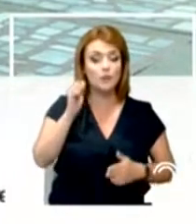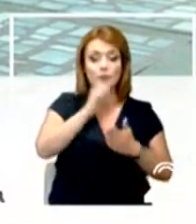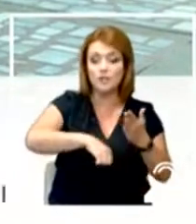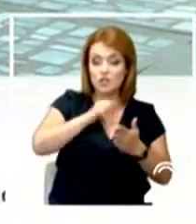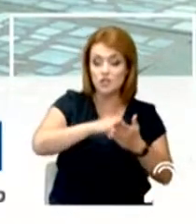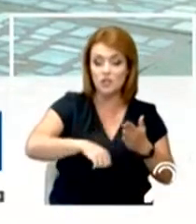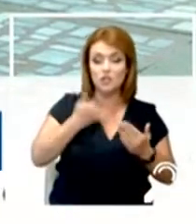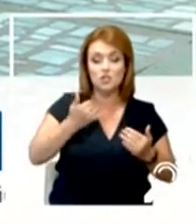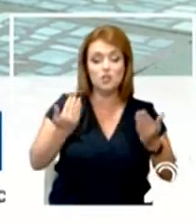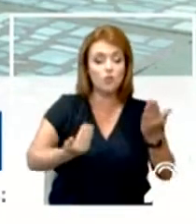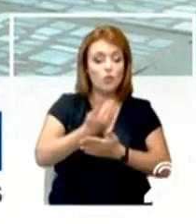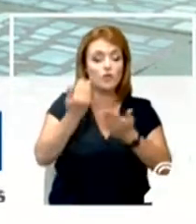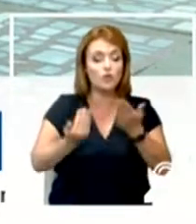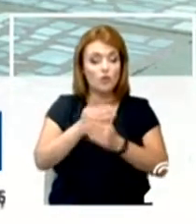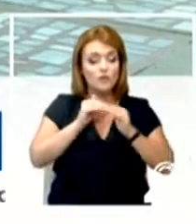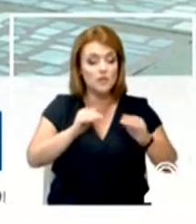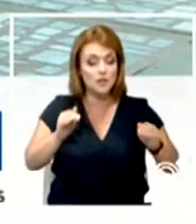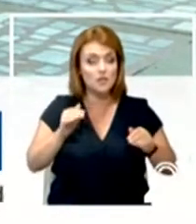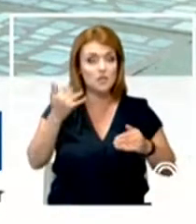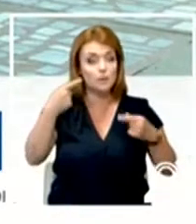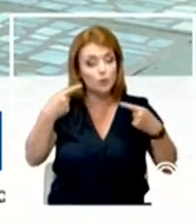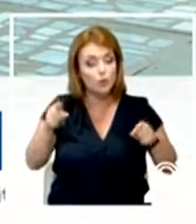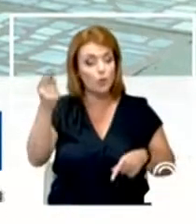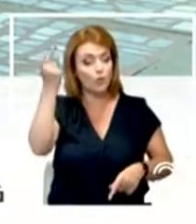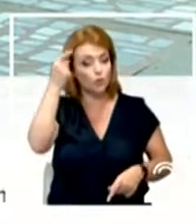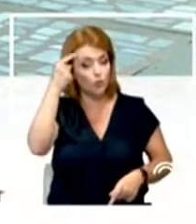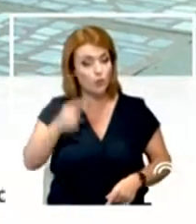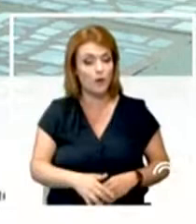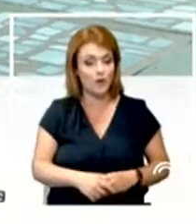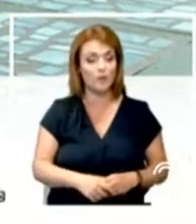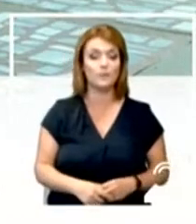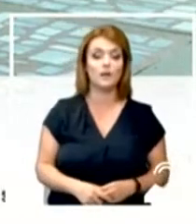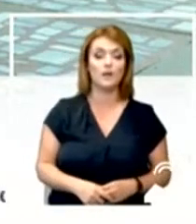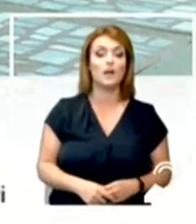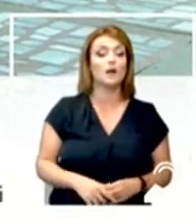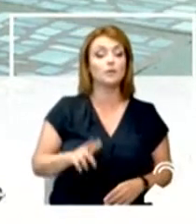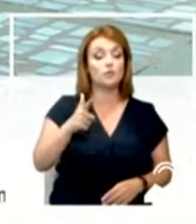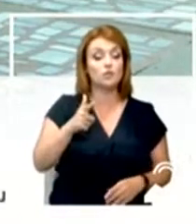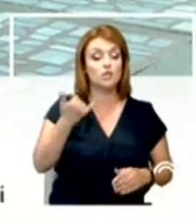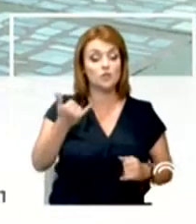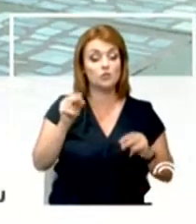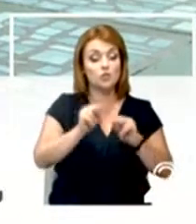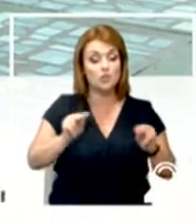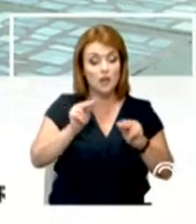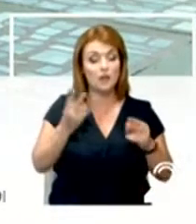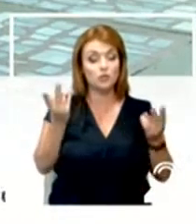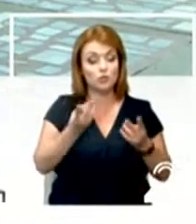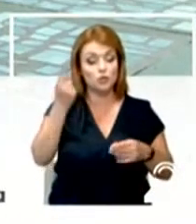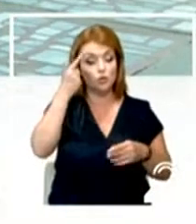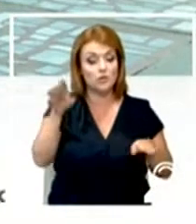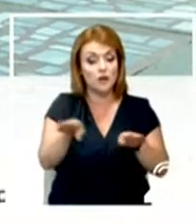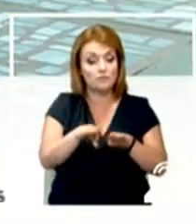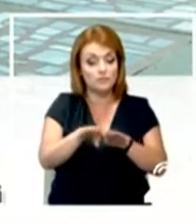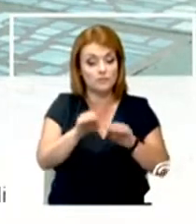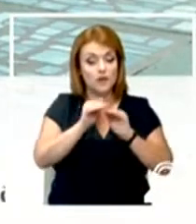încuraja cadrele didactice să fie mai deschiși, să accepte provocările și respectiv să contribuie la